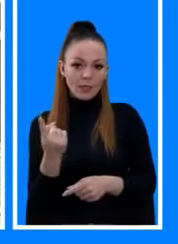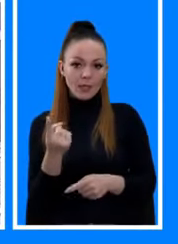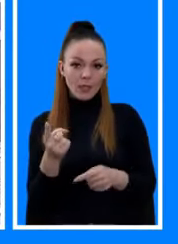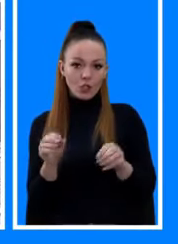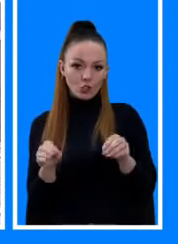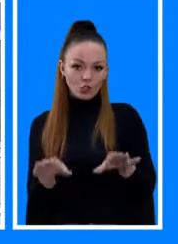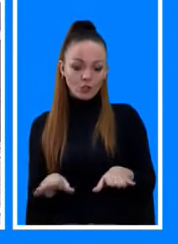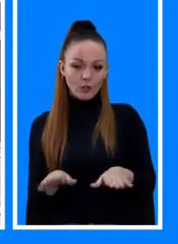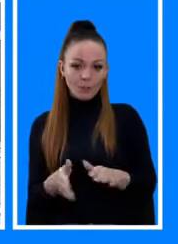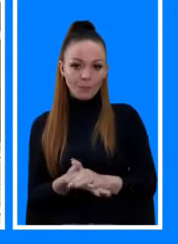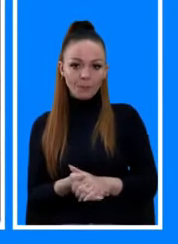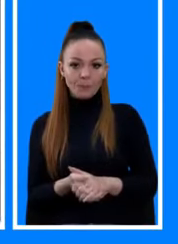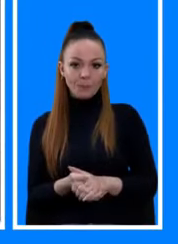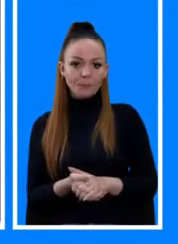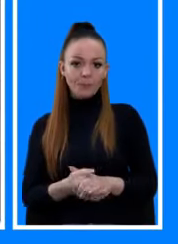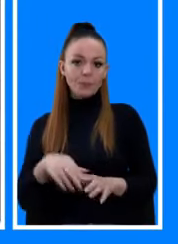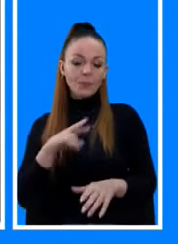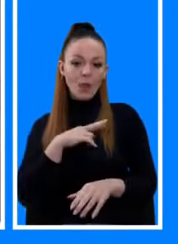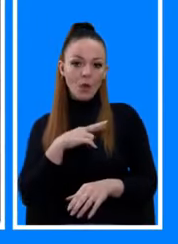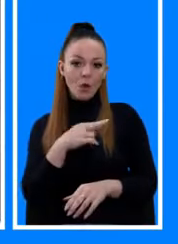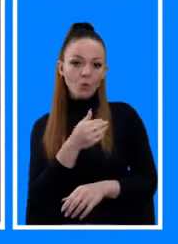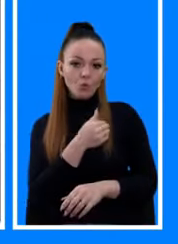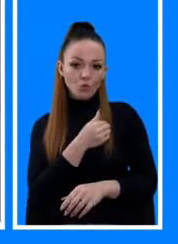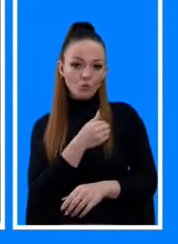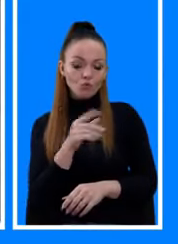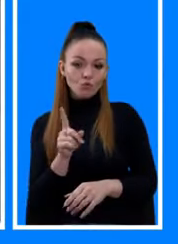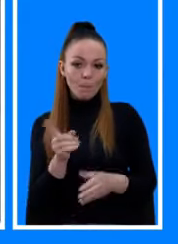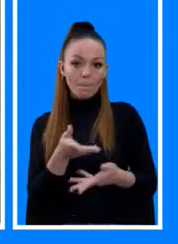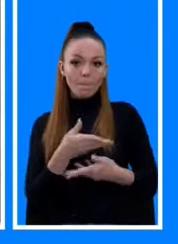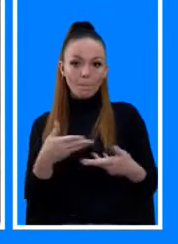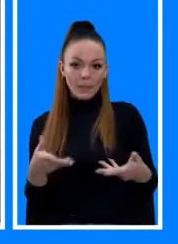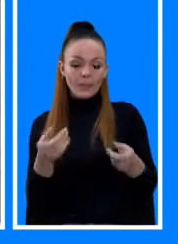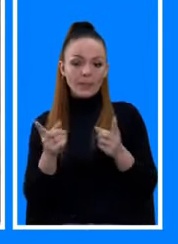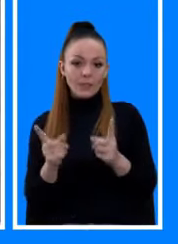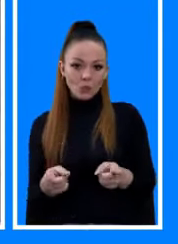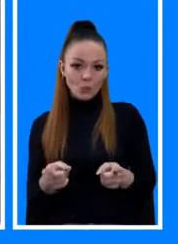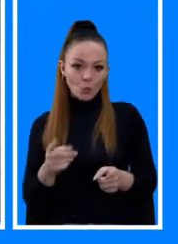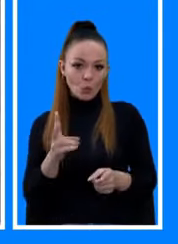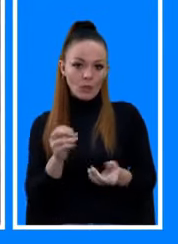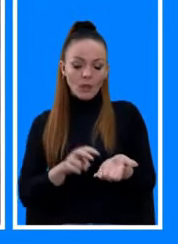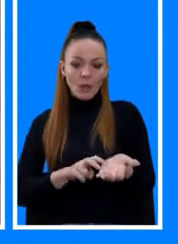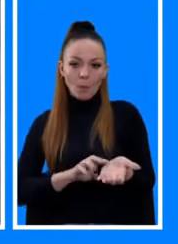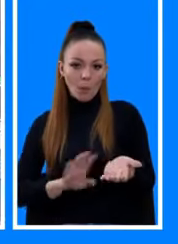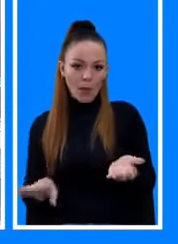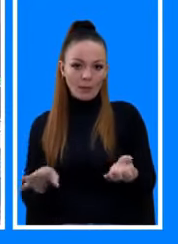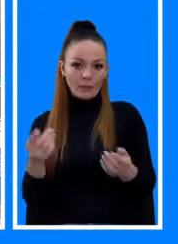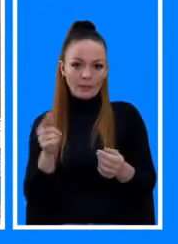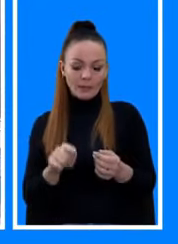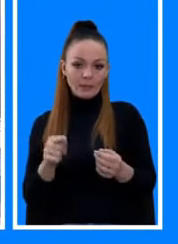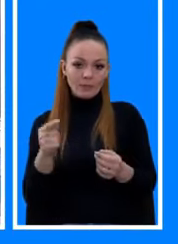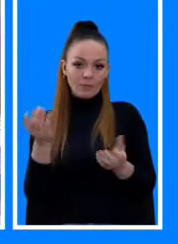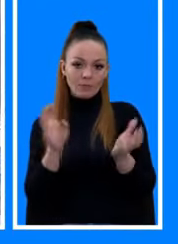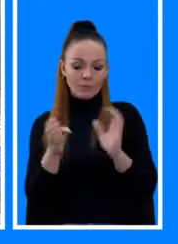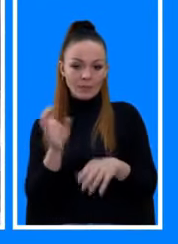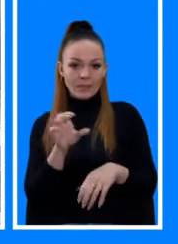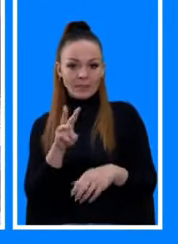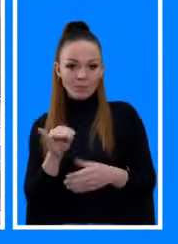рішення. Я хочу, щоб ми дійсно не боялись тих страшилок в засобах масової